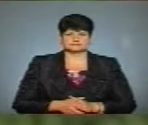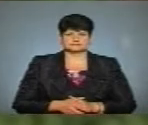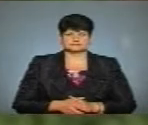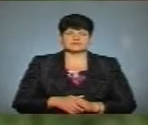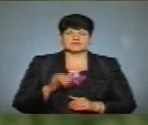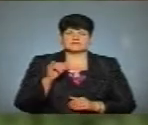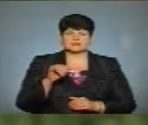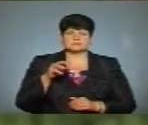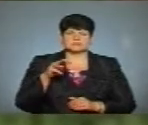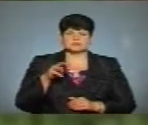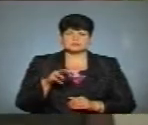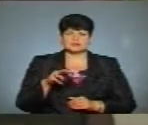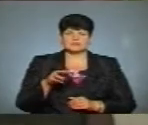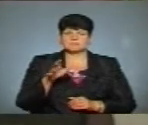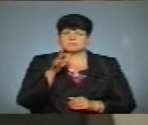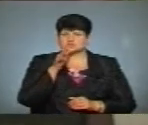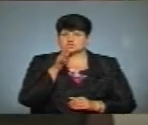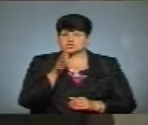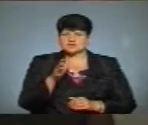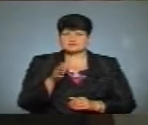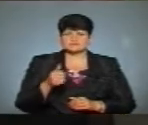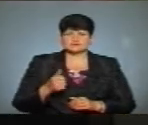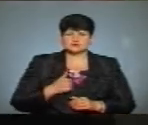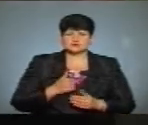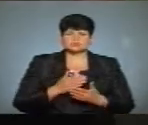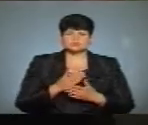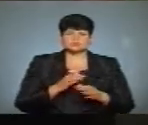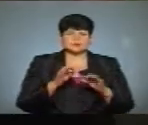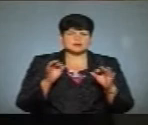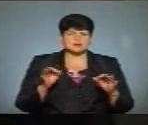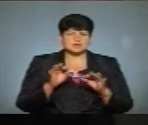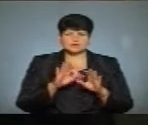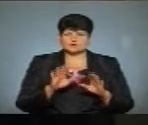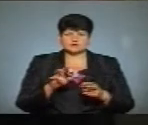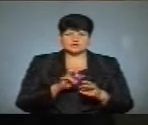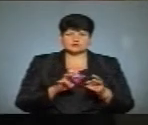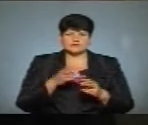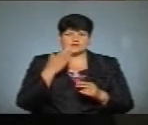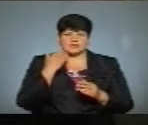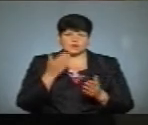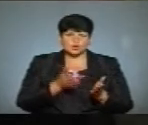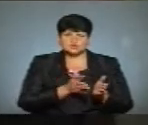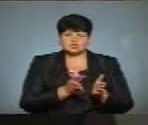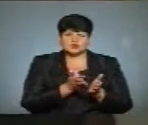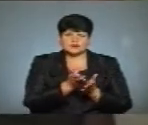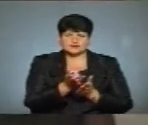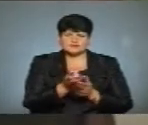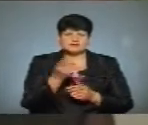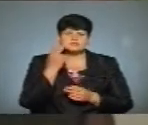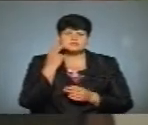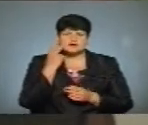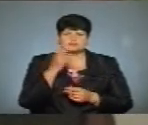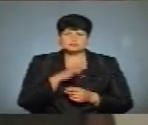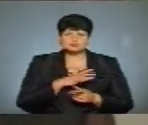Іван Мирославович під час військової служби ніколи не шукав легких шляхів та завжди був